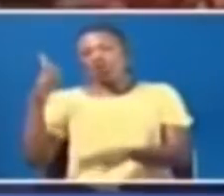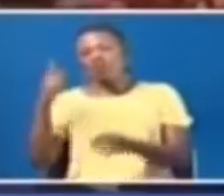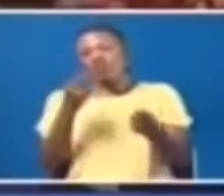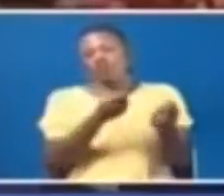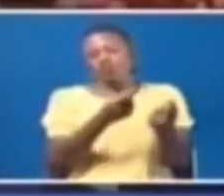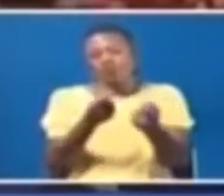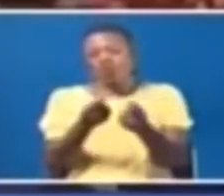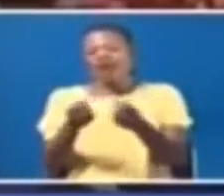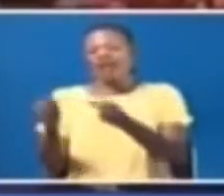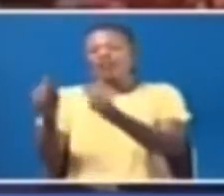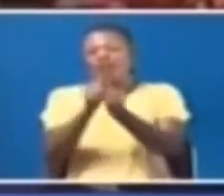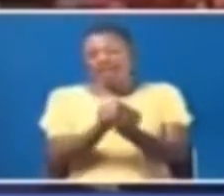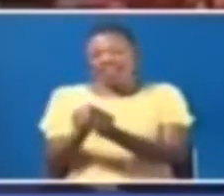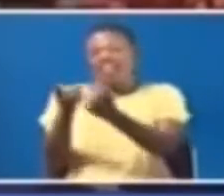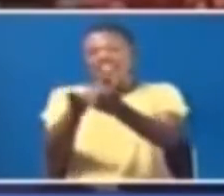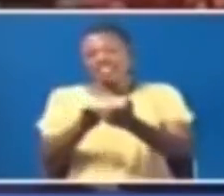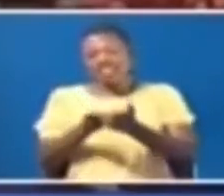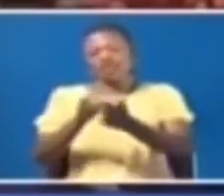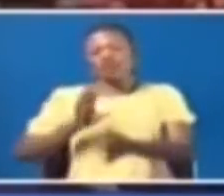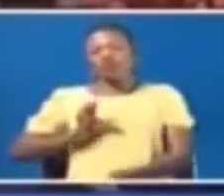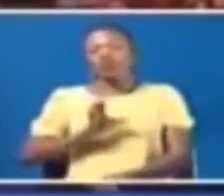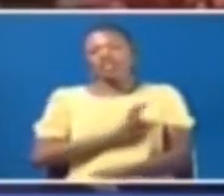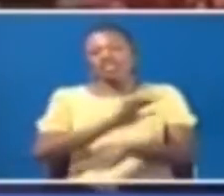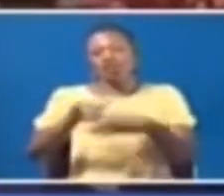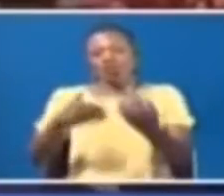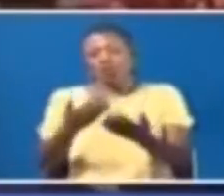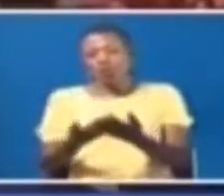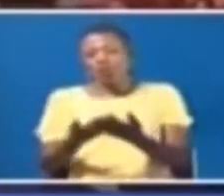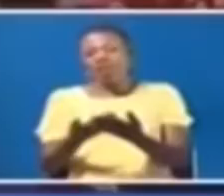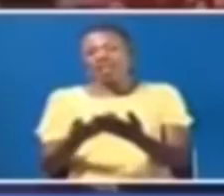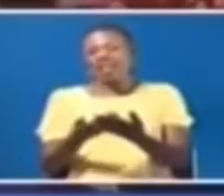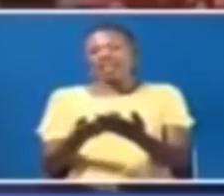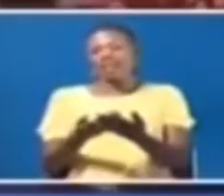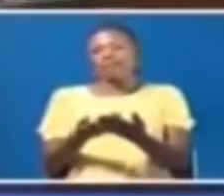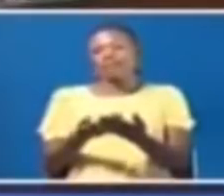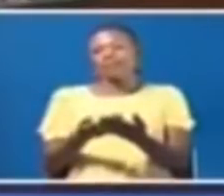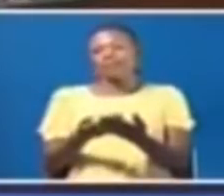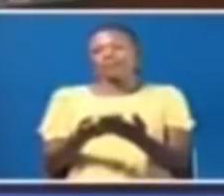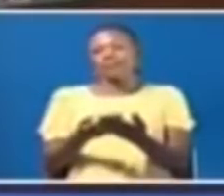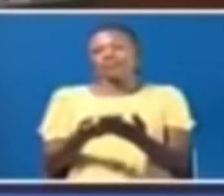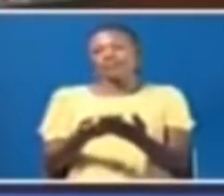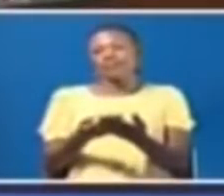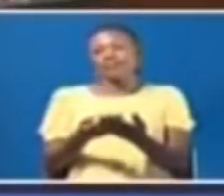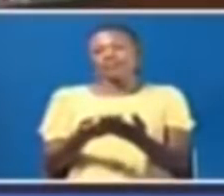hurundikwa pamoja na kujadiliwa na kamati nzima ya bunge, yani miscellaneous amendments.